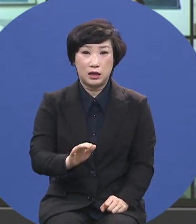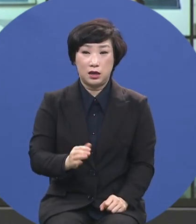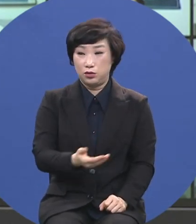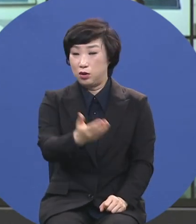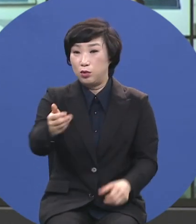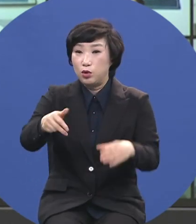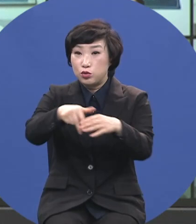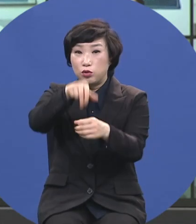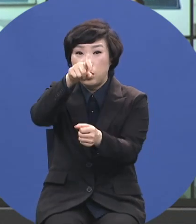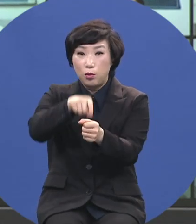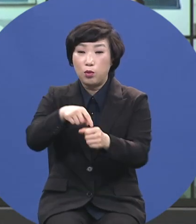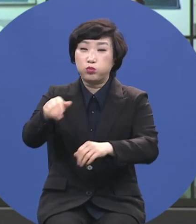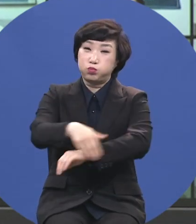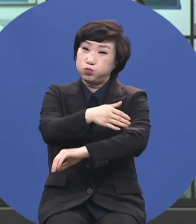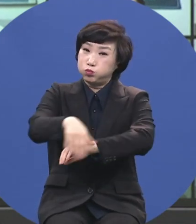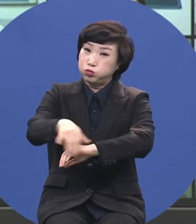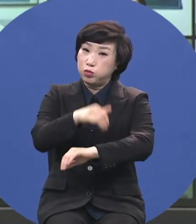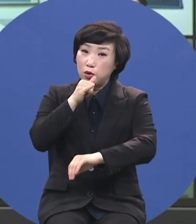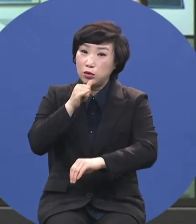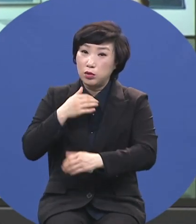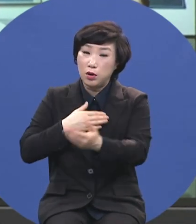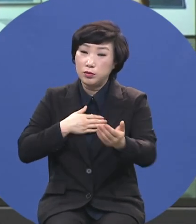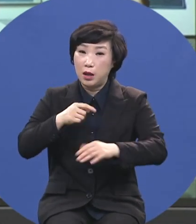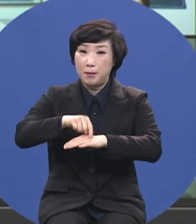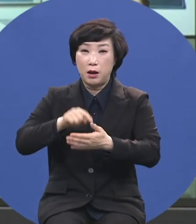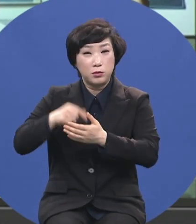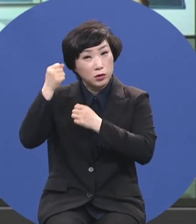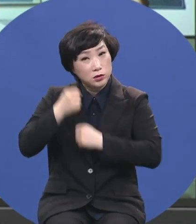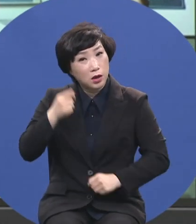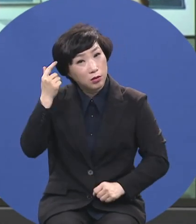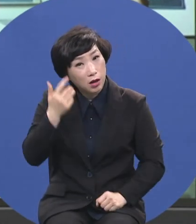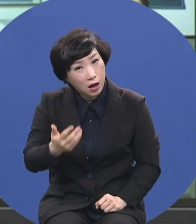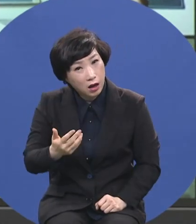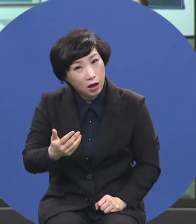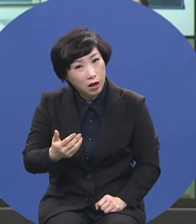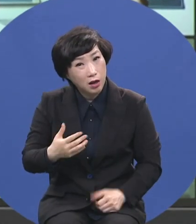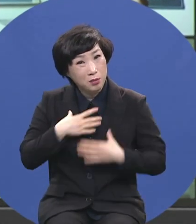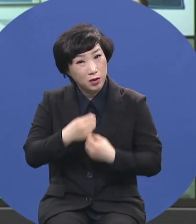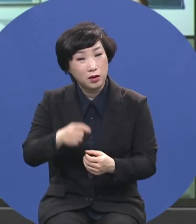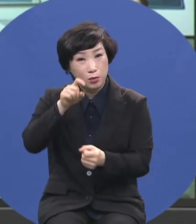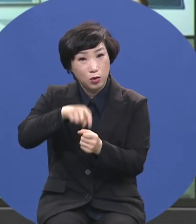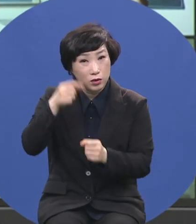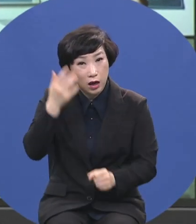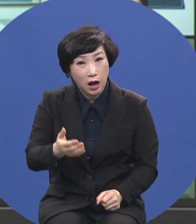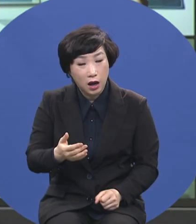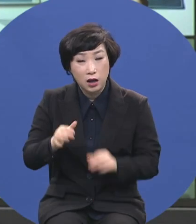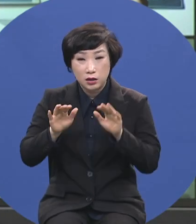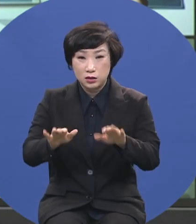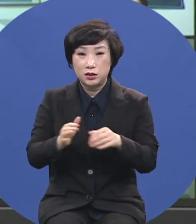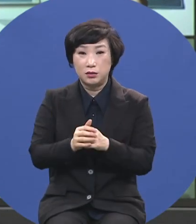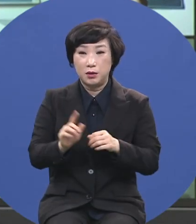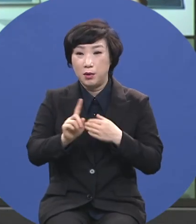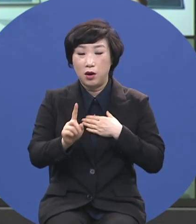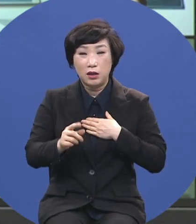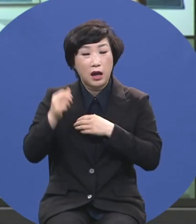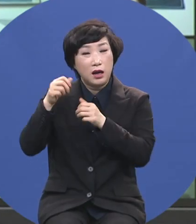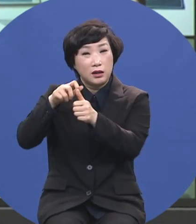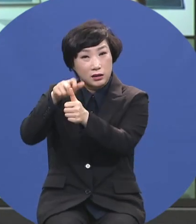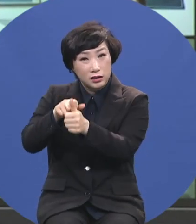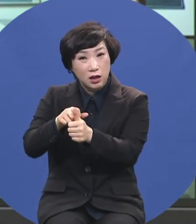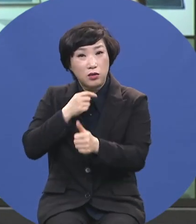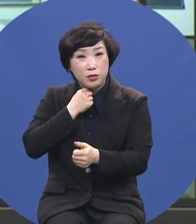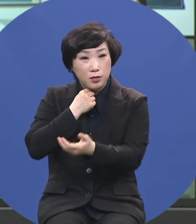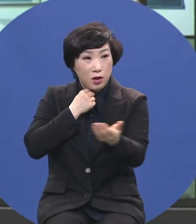하나의 종교생활로 내 마음을 의지해 보려고 편해 보려고 현실을 무엇인가 기대해